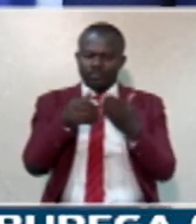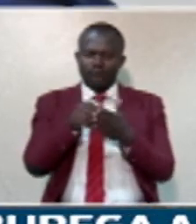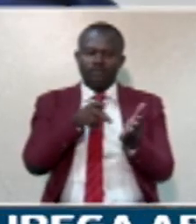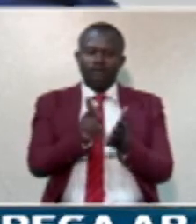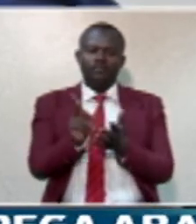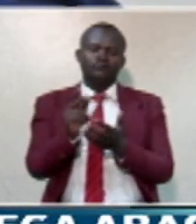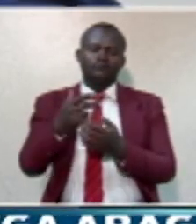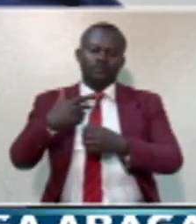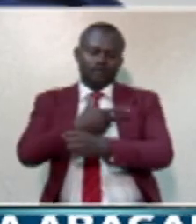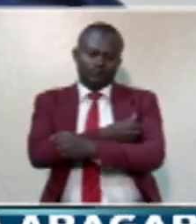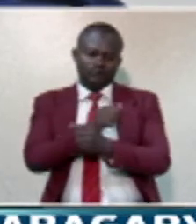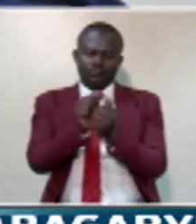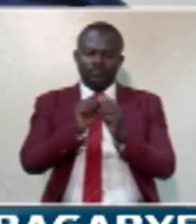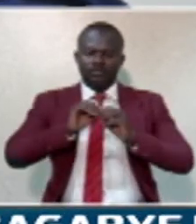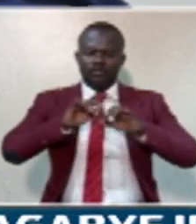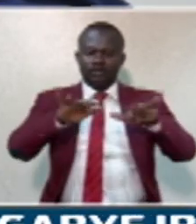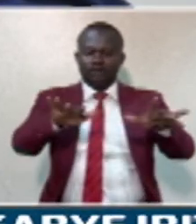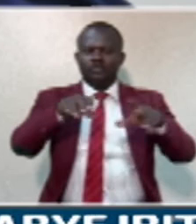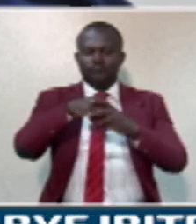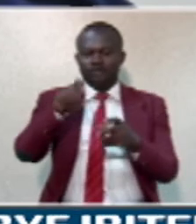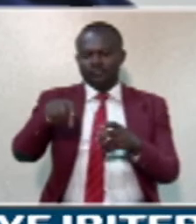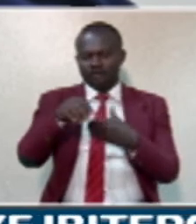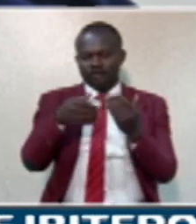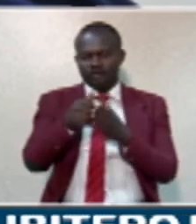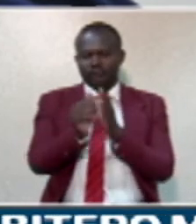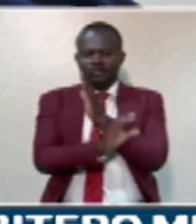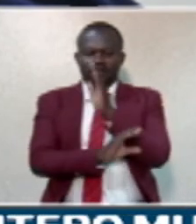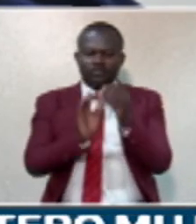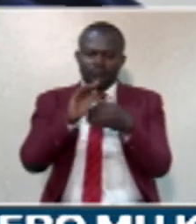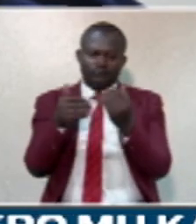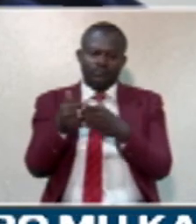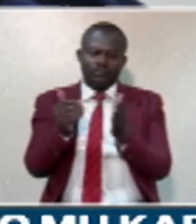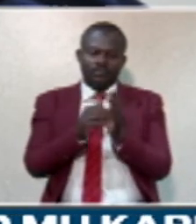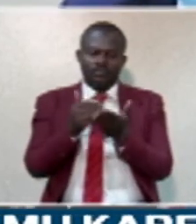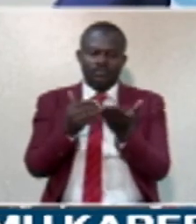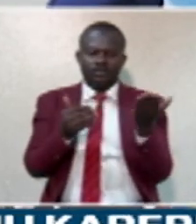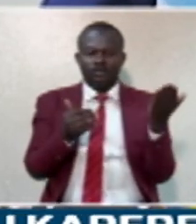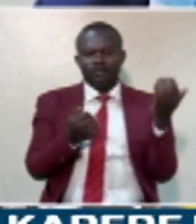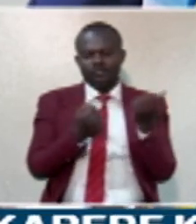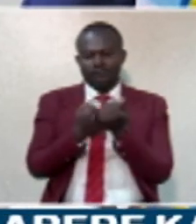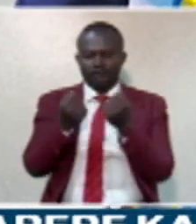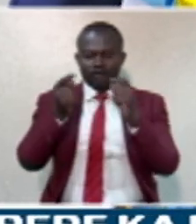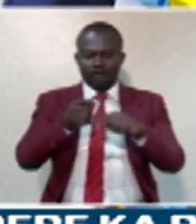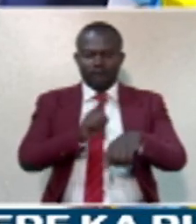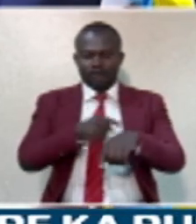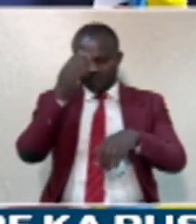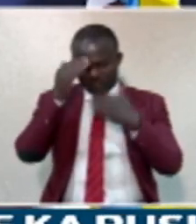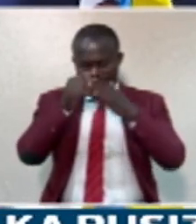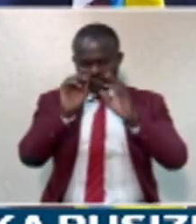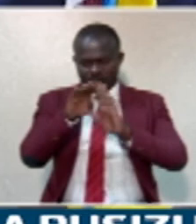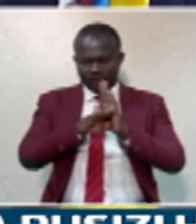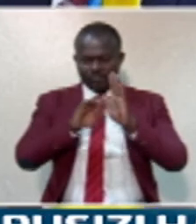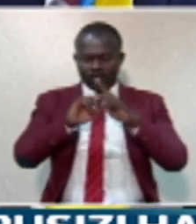no kuzikwirakwiza nyine ku bazigenewe mu gihugu akaba rero rwose ari inkunga ije ku gihe kubera ko iyi gahunda